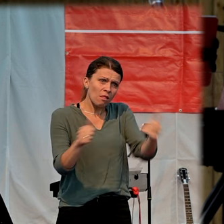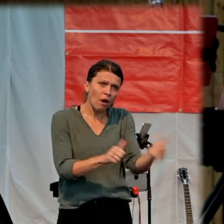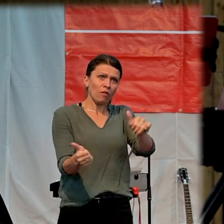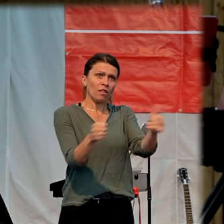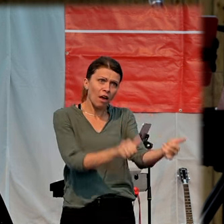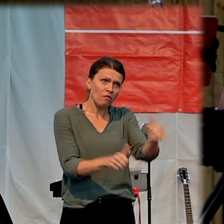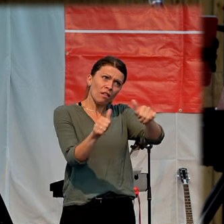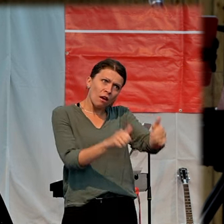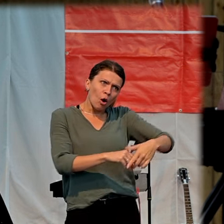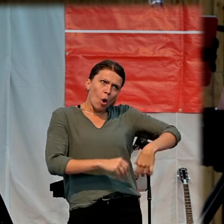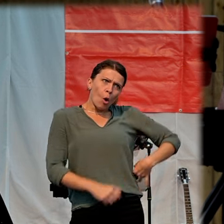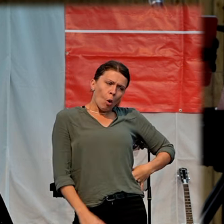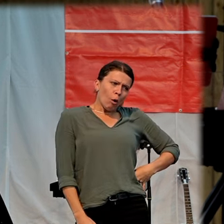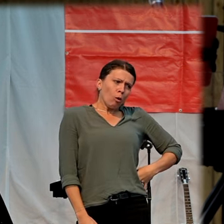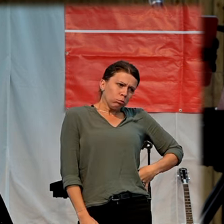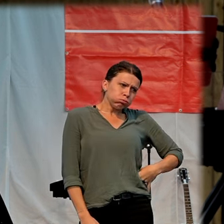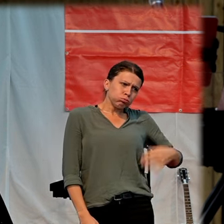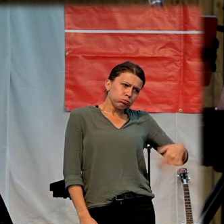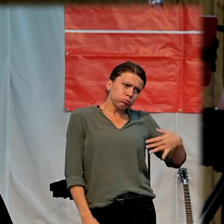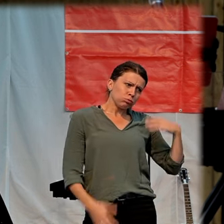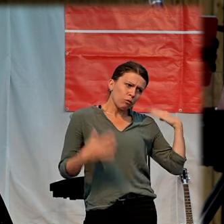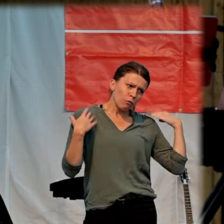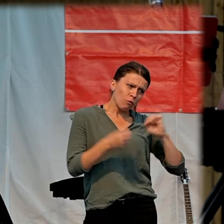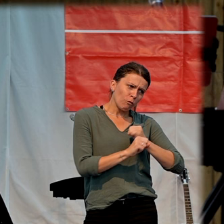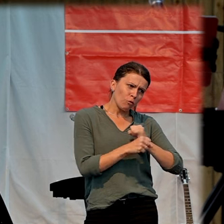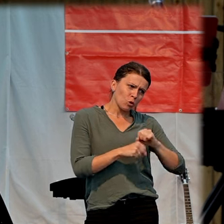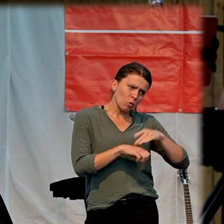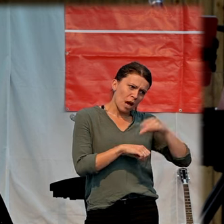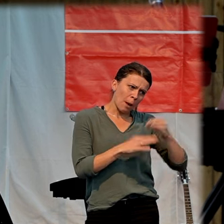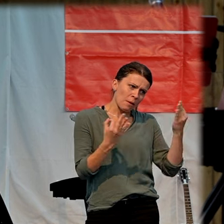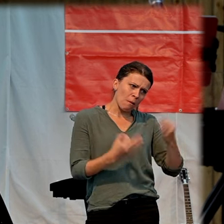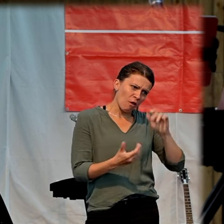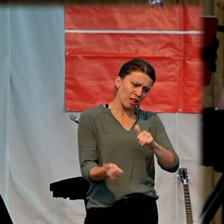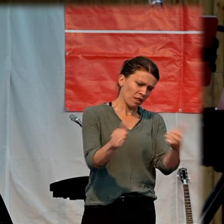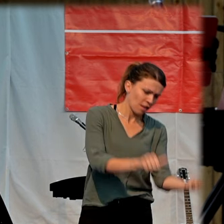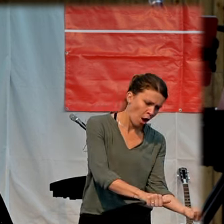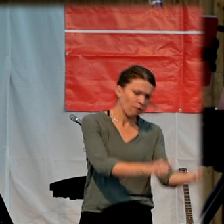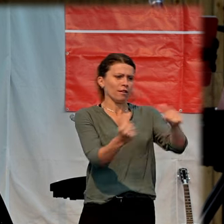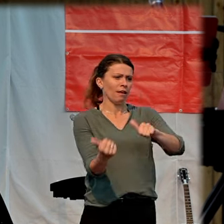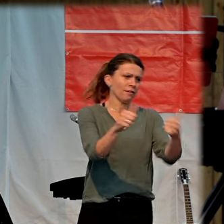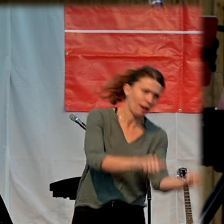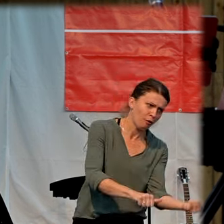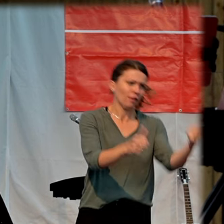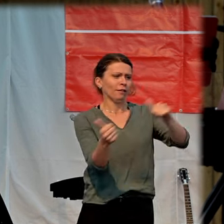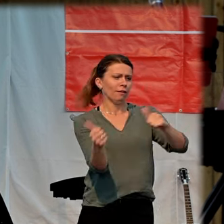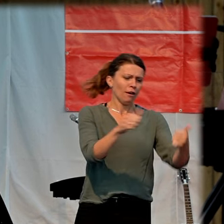schon, braucht man anschließend Physiotherapie. Ja. Wie auch immer.